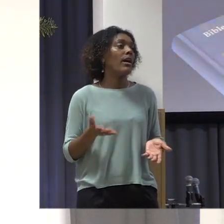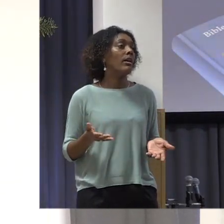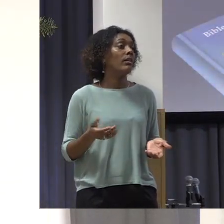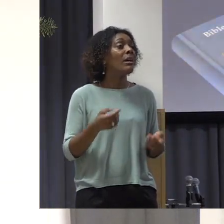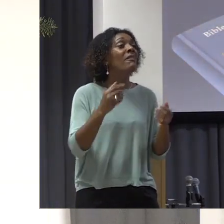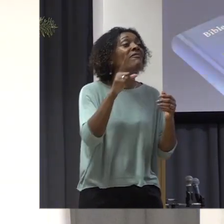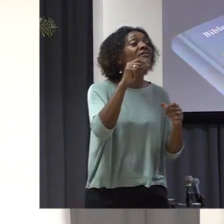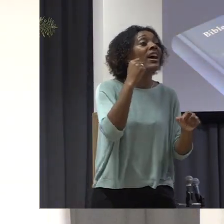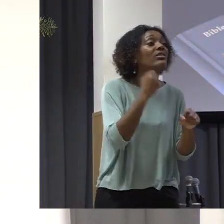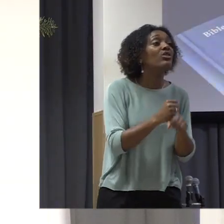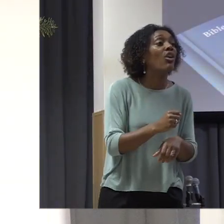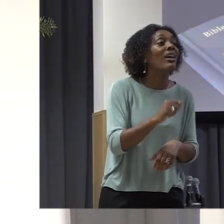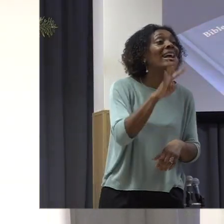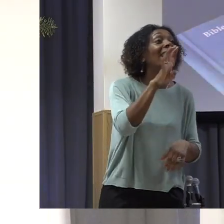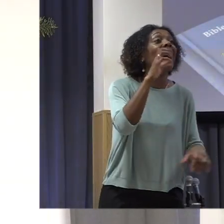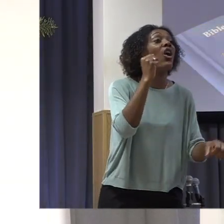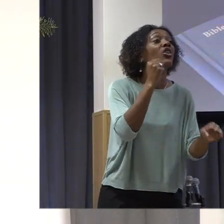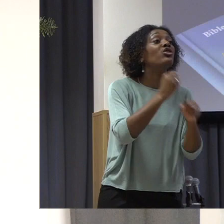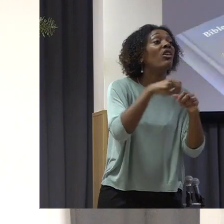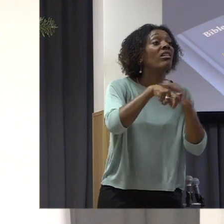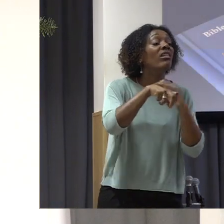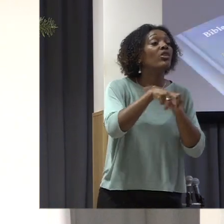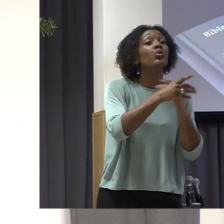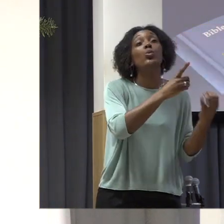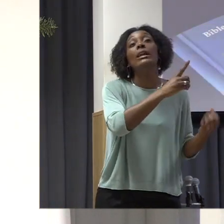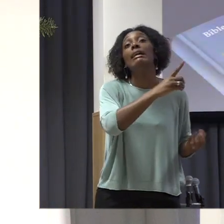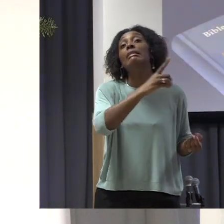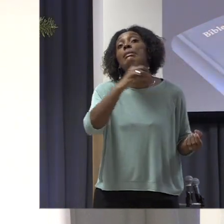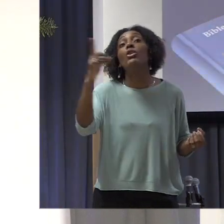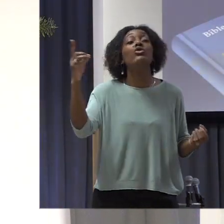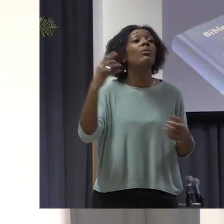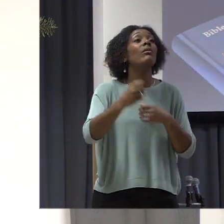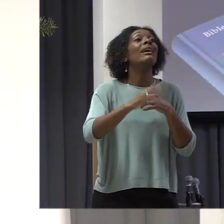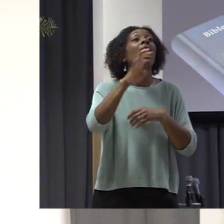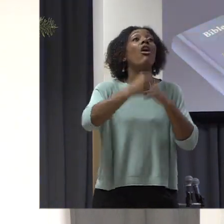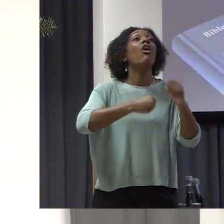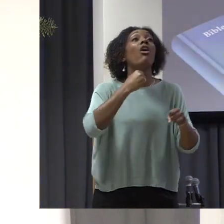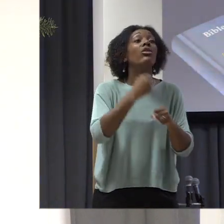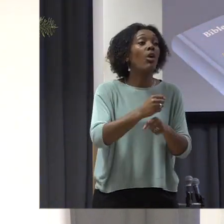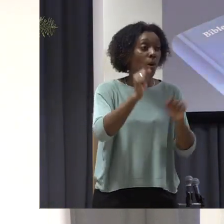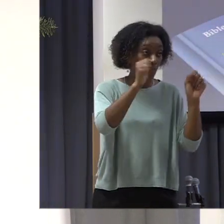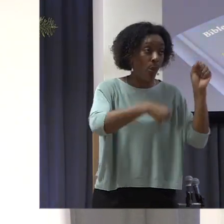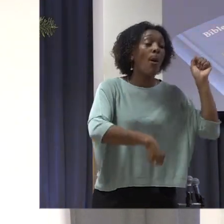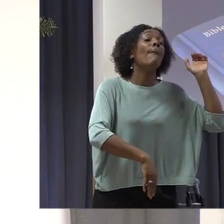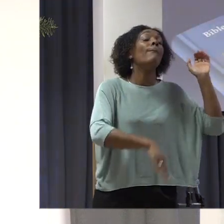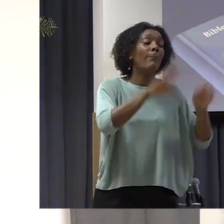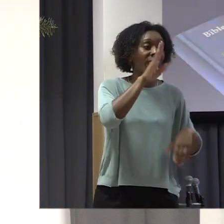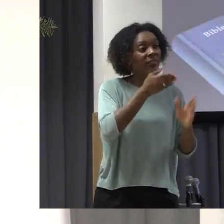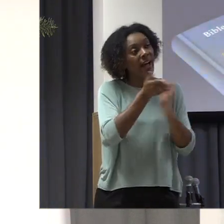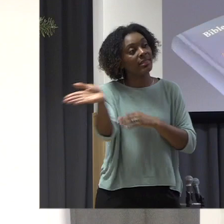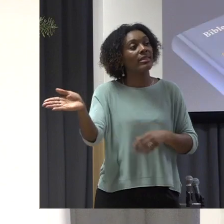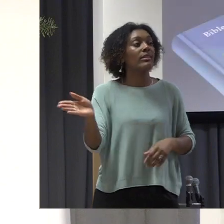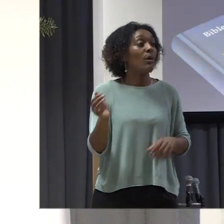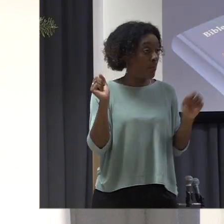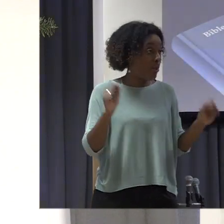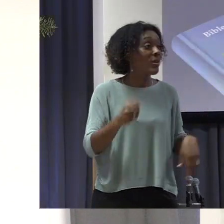pendant 20 ans, 30 ans, 40 ans dans une église et passer complètement à côté si nous n'avons pas posé les bons